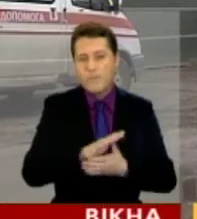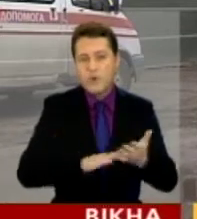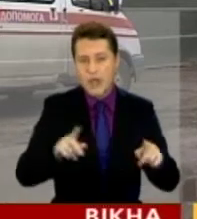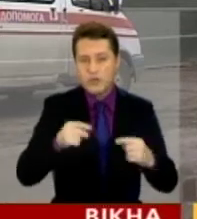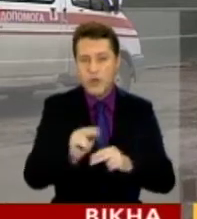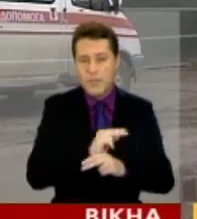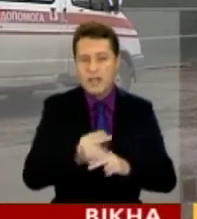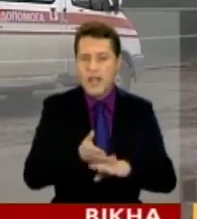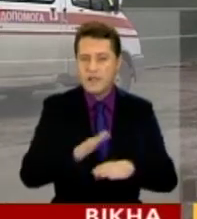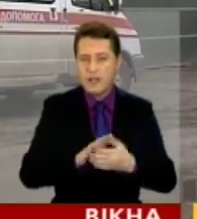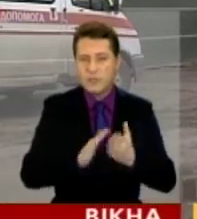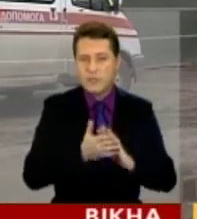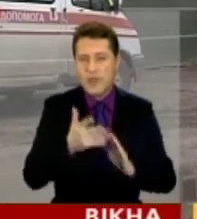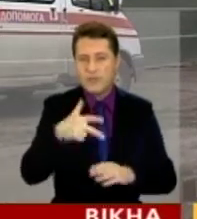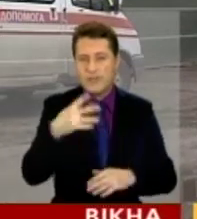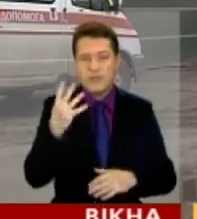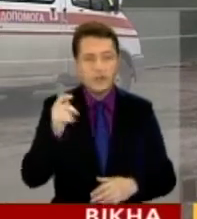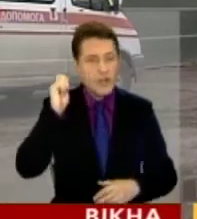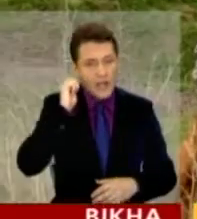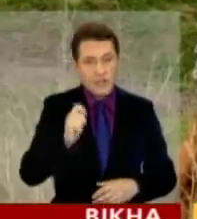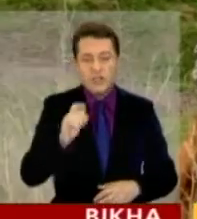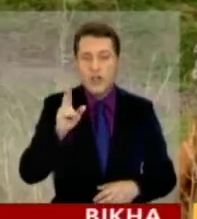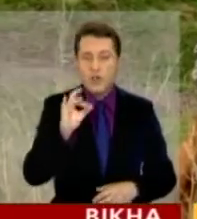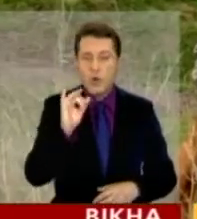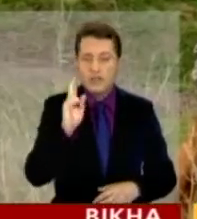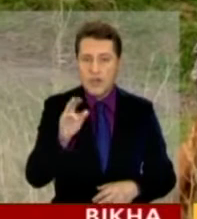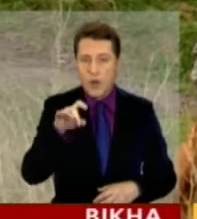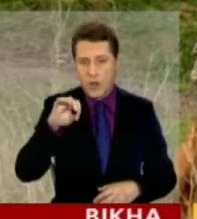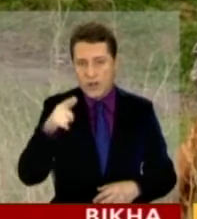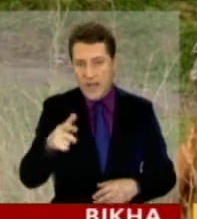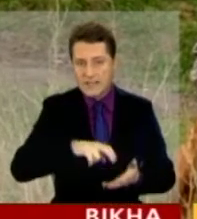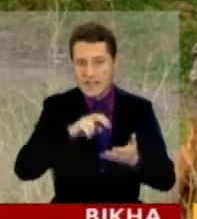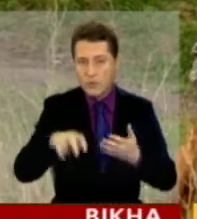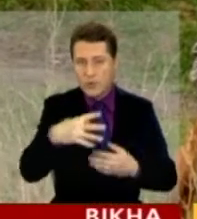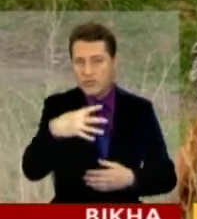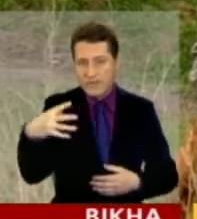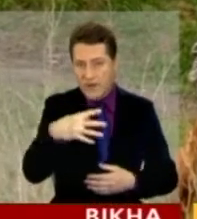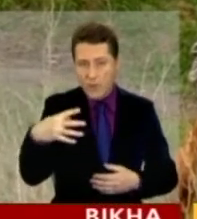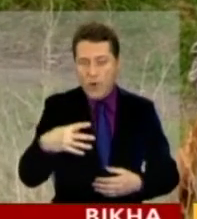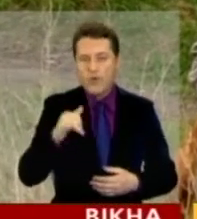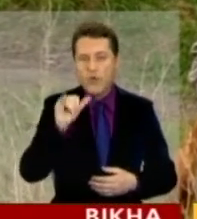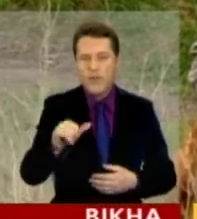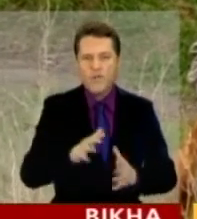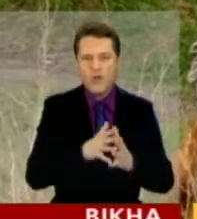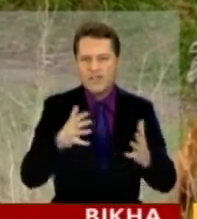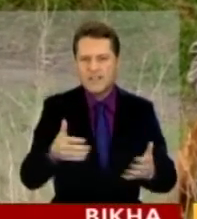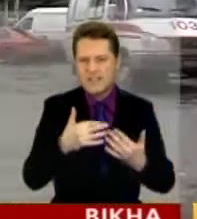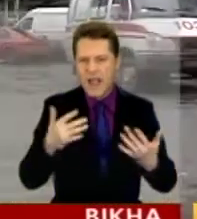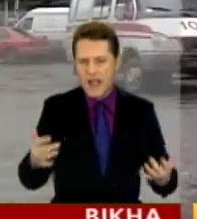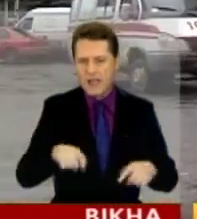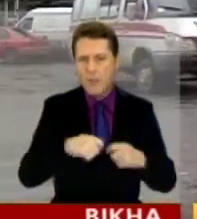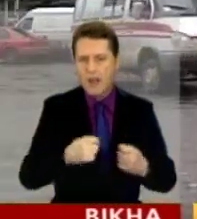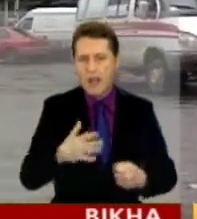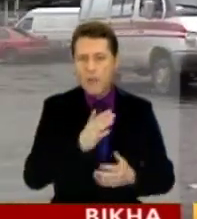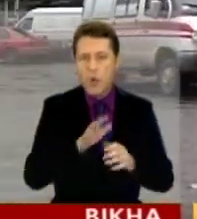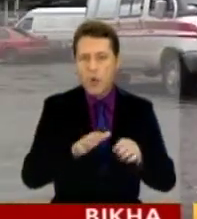найтяжчому стані лишається 34-річний Олег Носик. Він також стрибнув з 4-го поверху. У чоловіка численні перелами і ушкодження